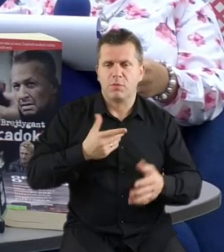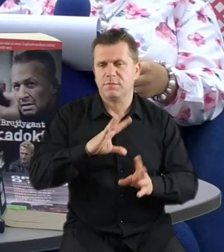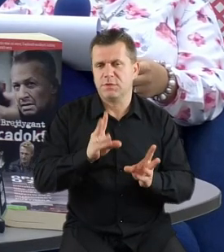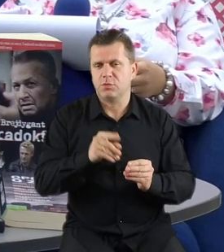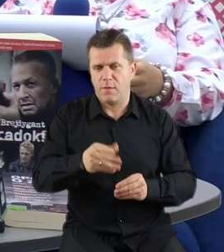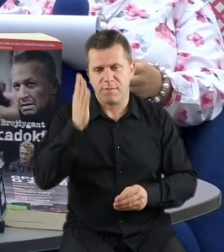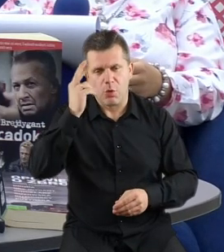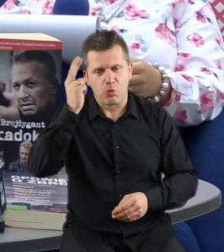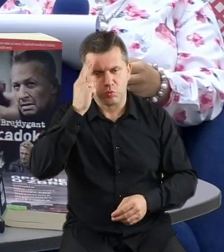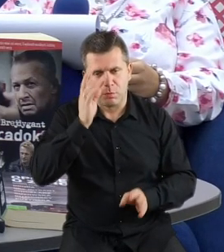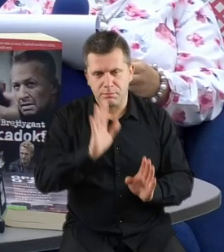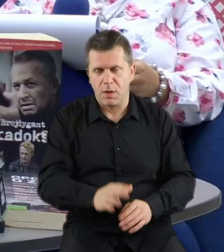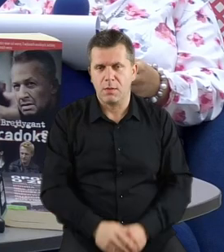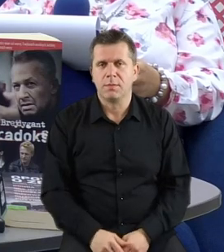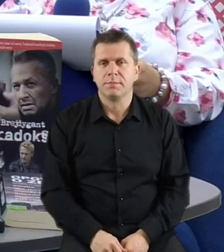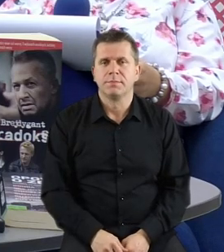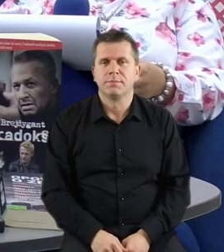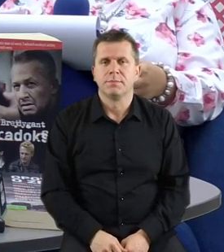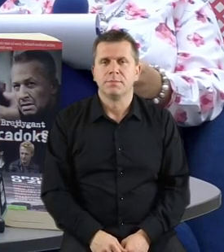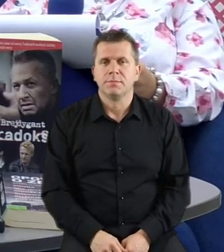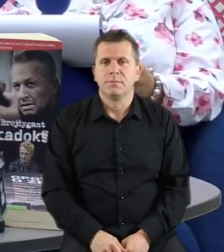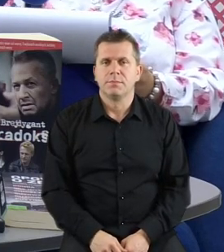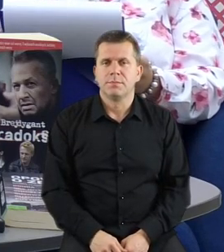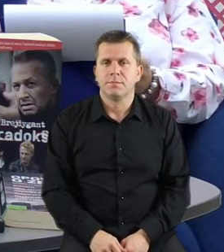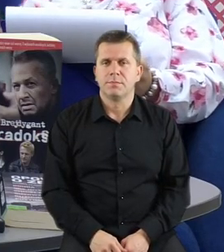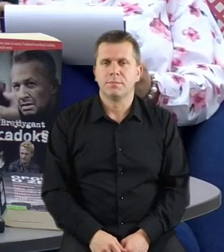i tak dalej. Więc to zreferowałem.